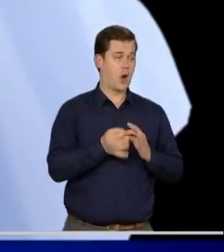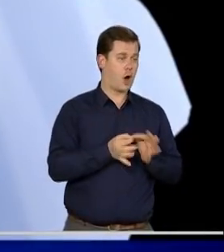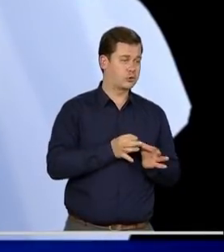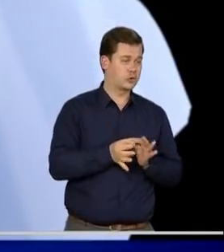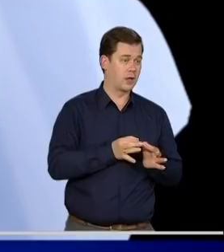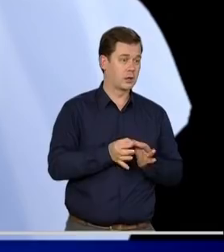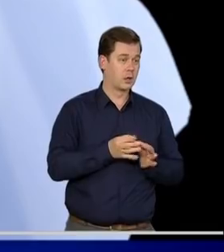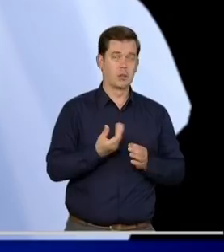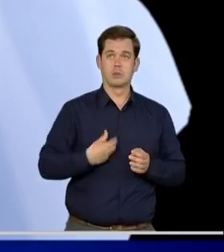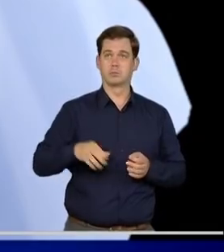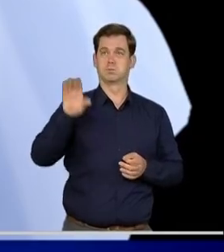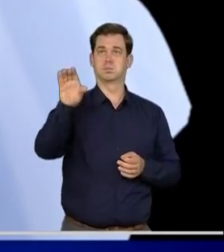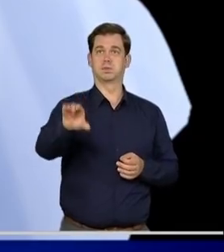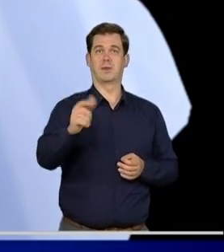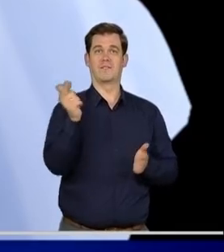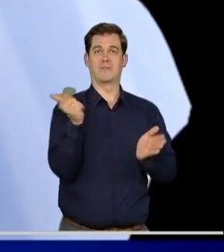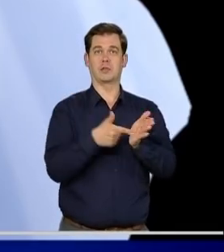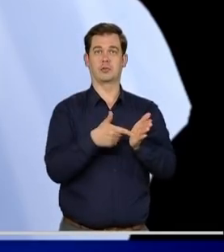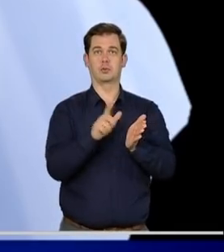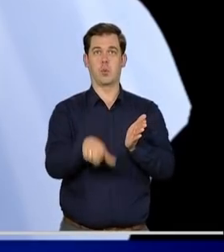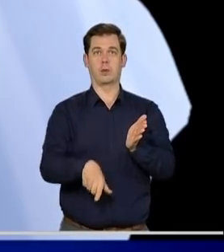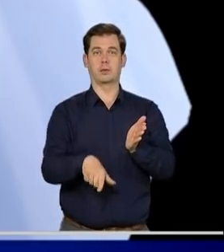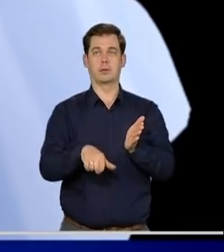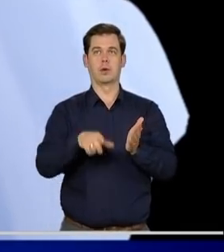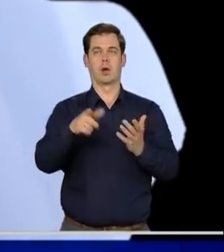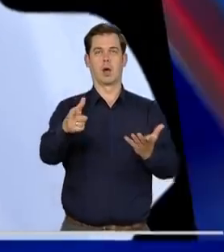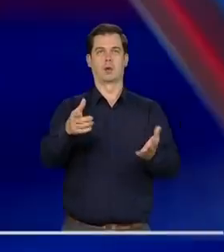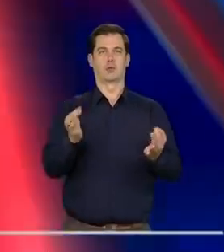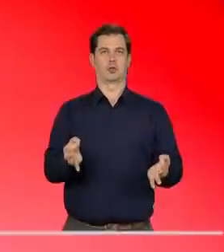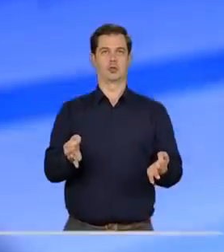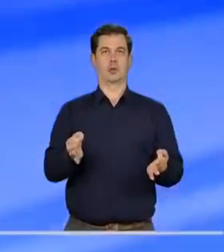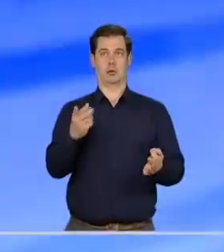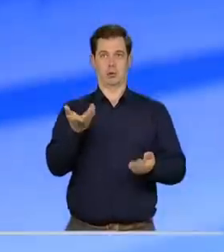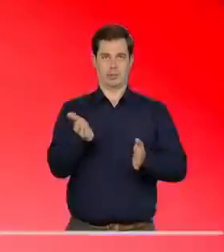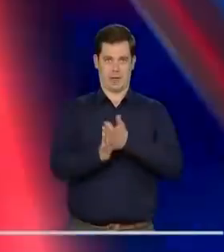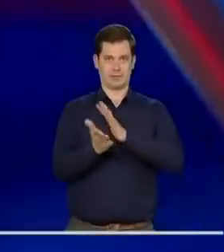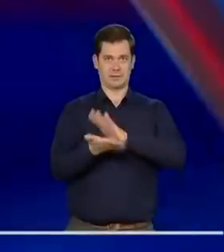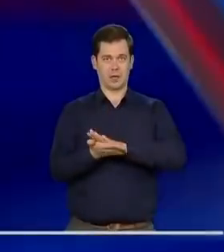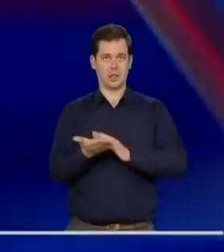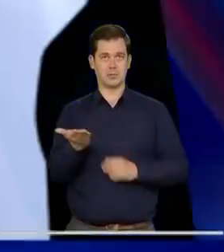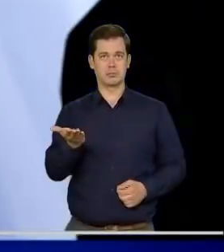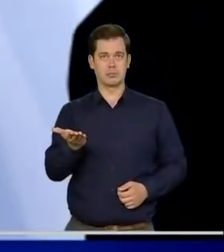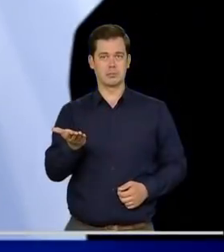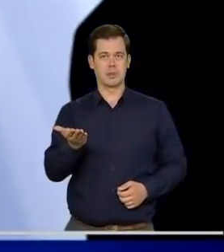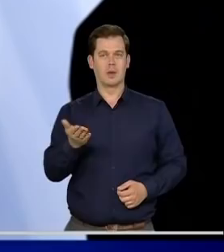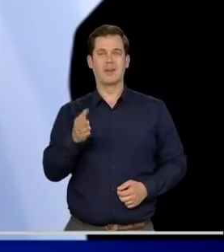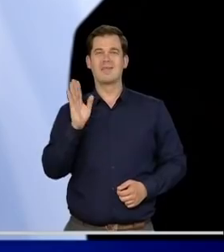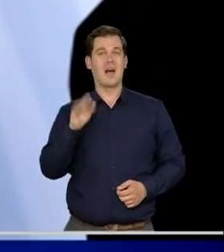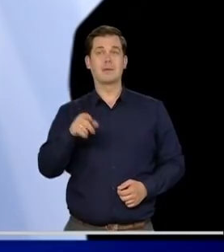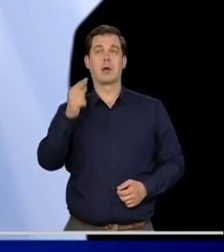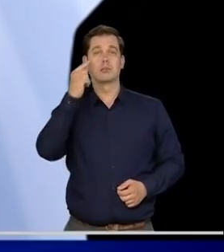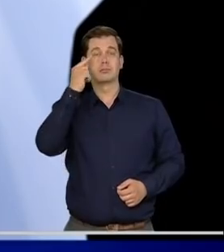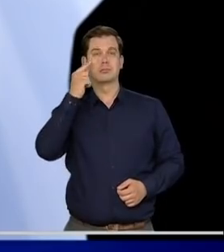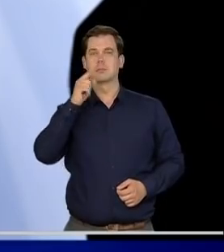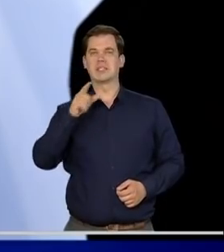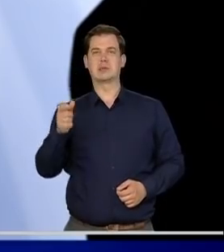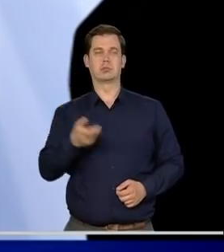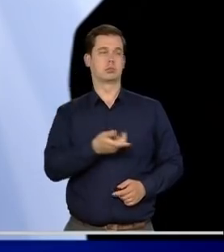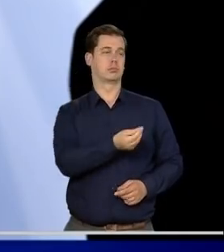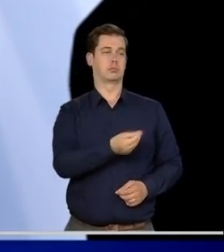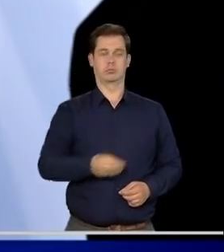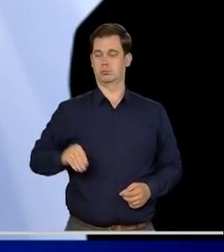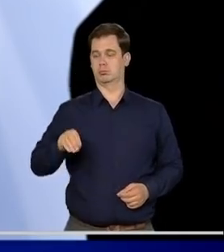oszczędności. Dałam mu 2000 zł w kopercie, a on mnie dzisiaj tak traktuje. Nawet mu powieka nie drgnęła. Wsunął tę kopertę do